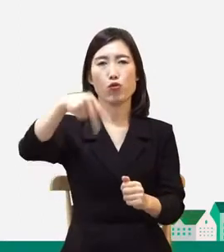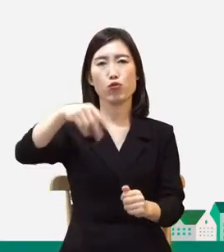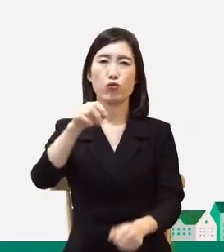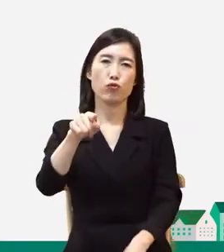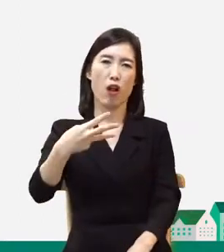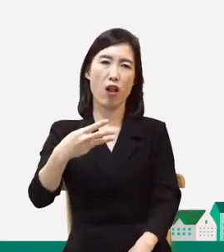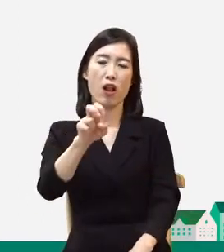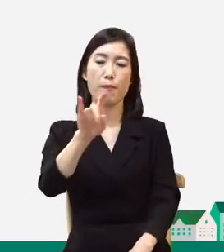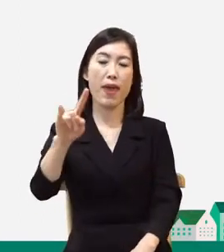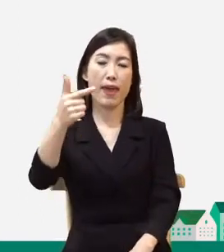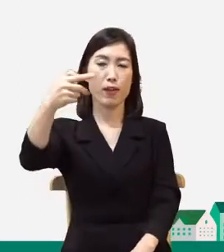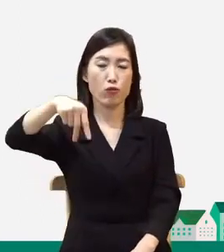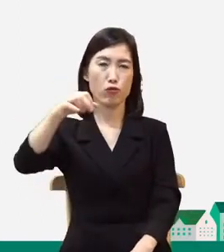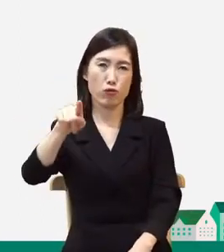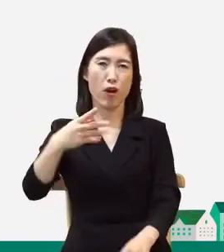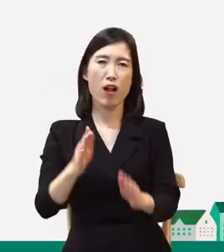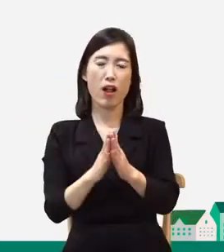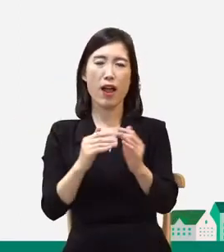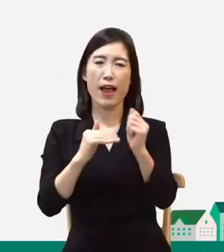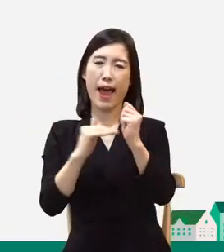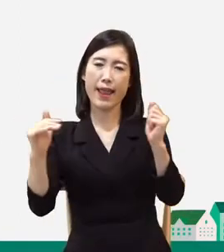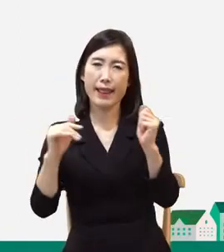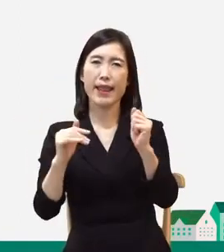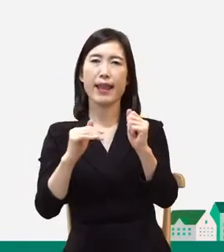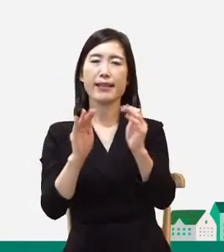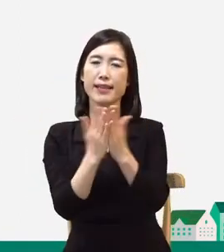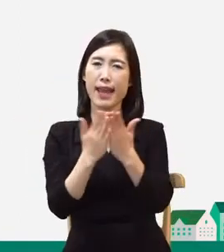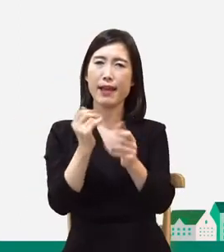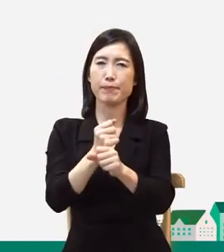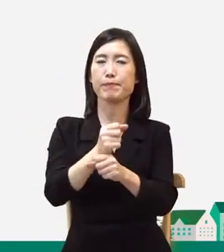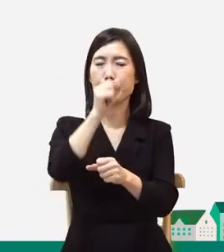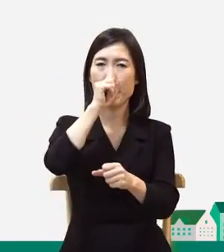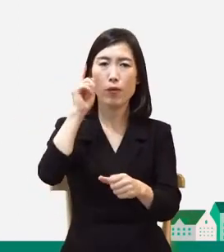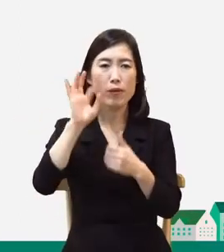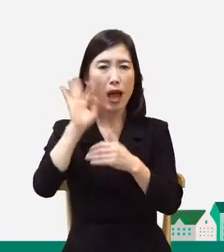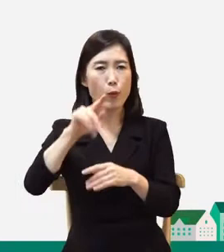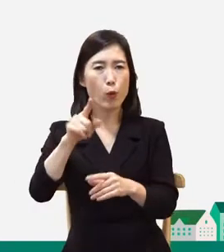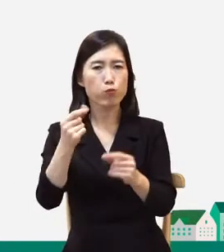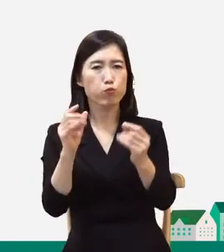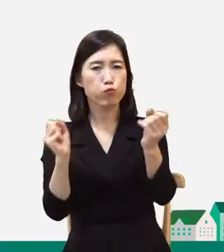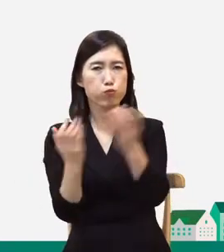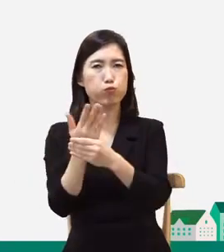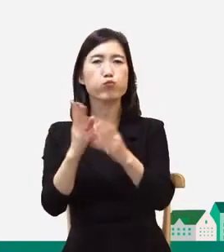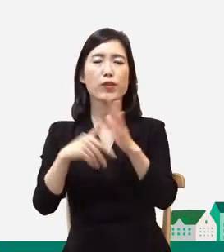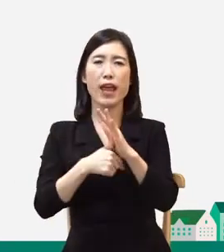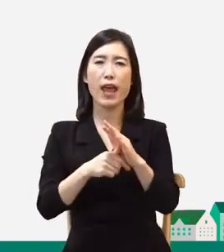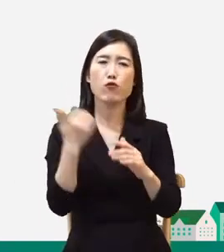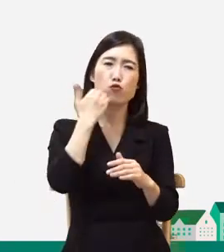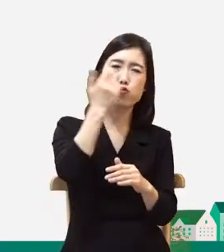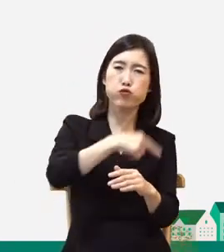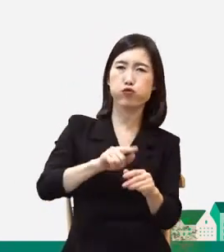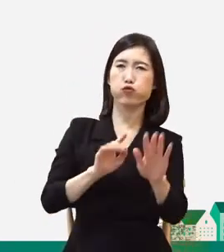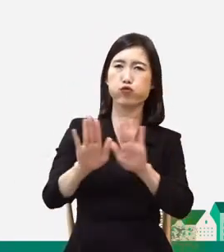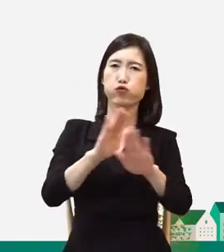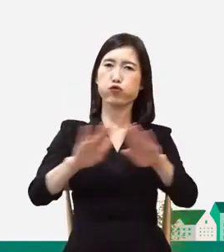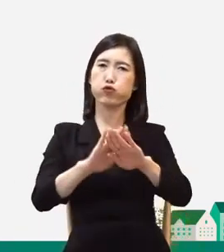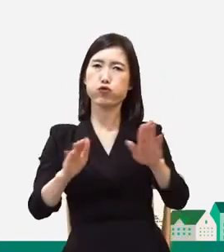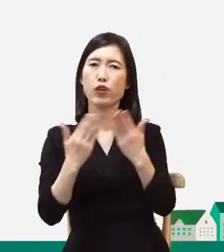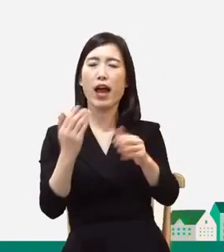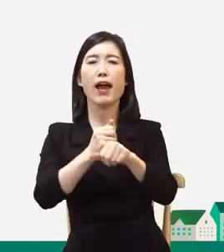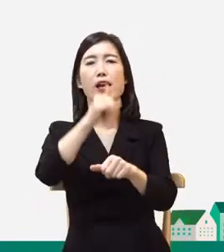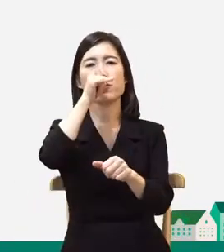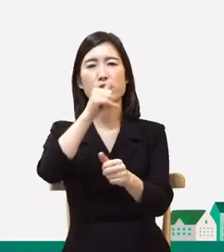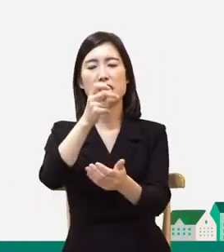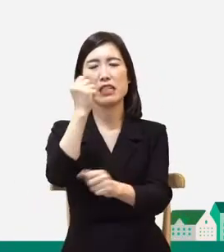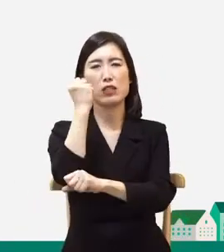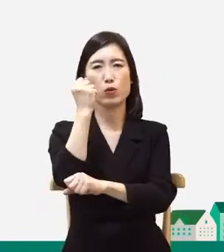서비스 제공 기간이 확충되면서 신규 실무자들이 적절한 서비스를 제공하고 위기 상황 발생 시 대처할 수 있는 서비스